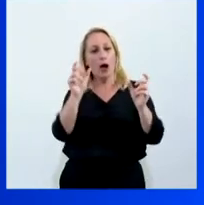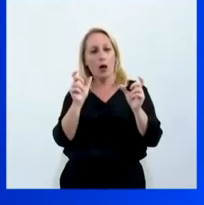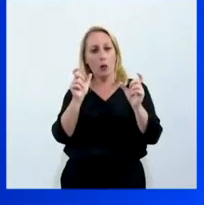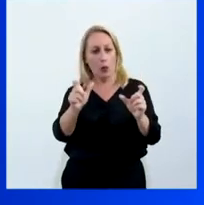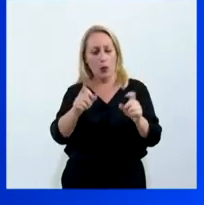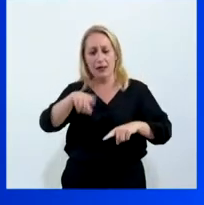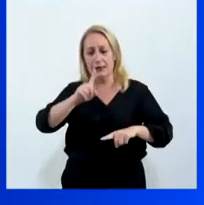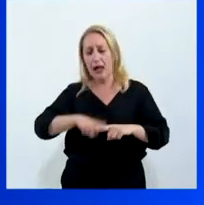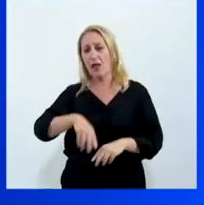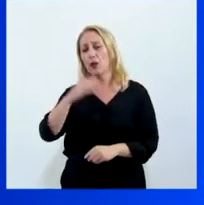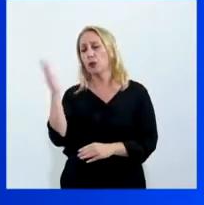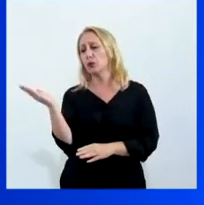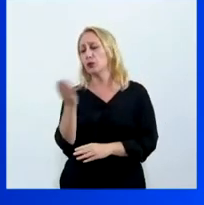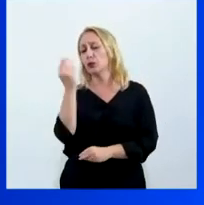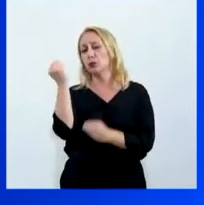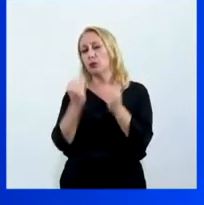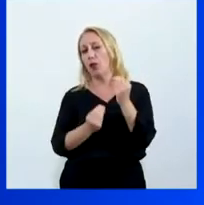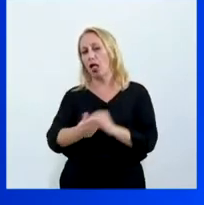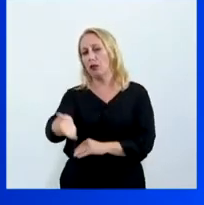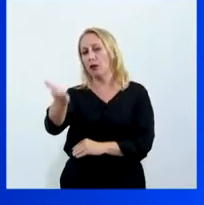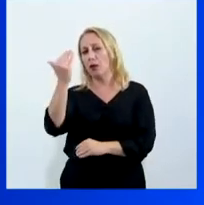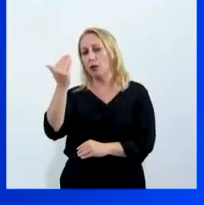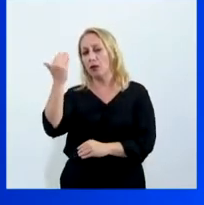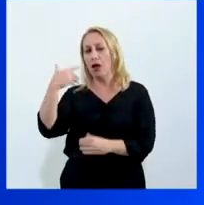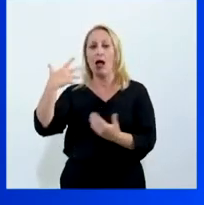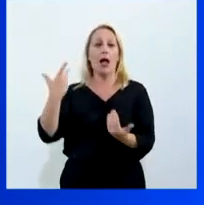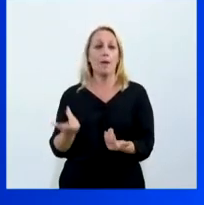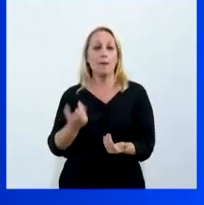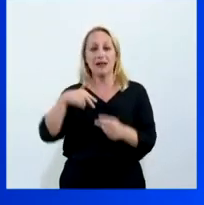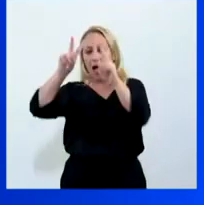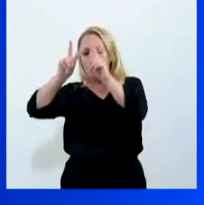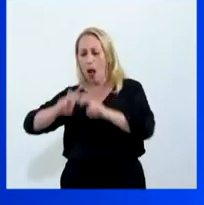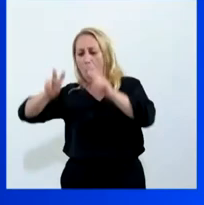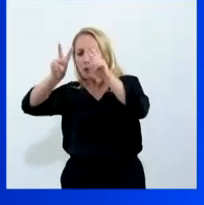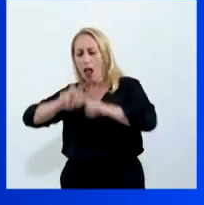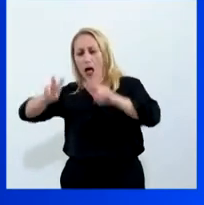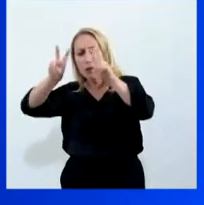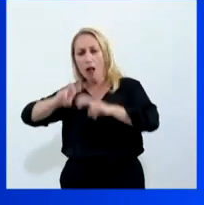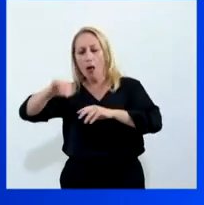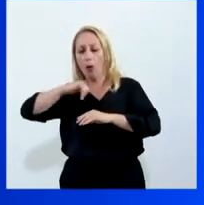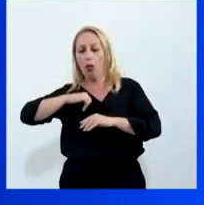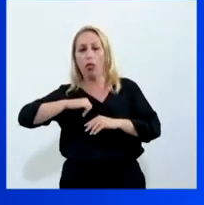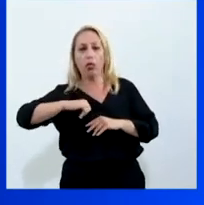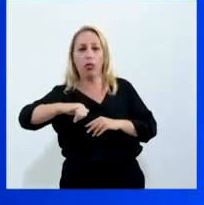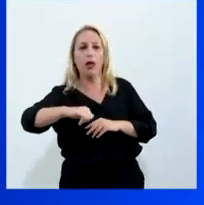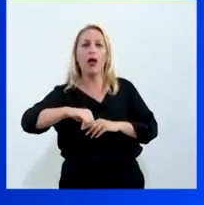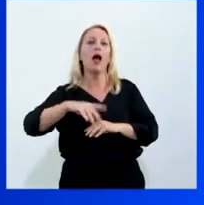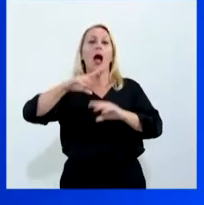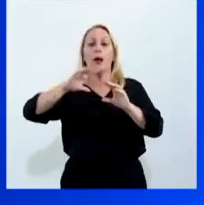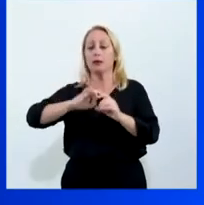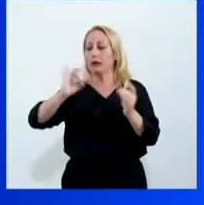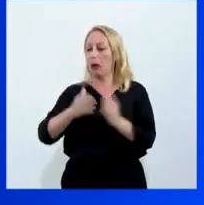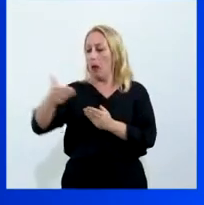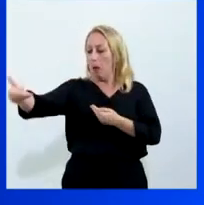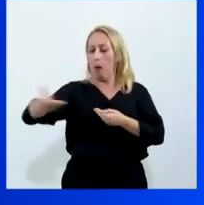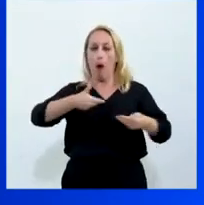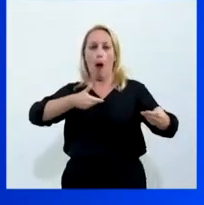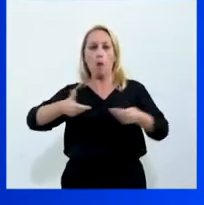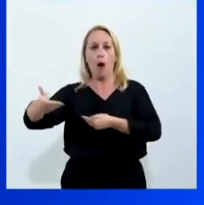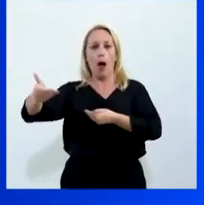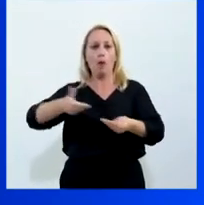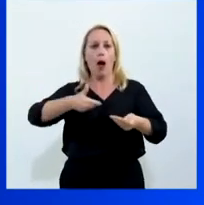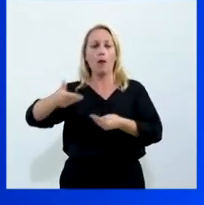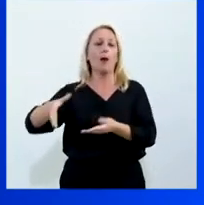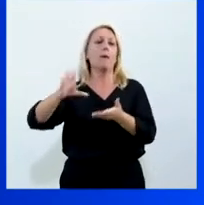πονεμένη. Παίρνουν πάρα πολύ χρόνο για να οριμάσουν. Έχουμε συχνά πάρα πολλές προσφυγές. Πολλές από αυτές είναι από